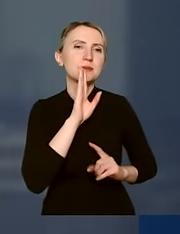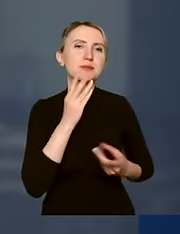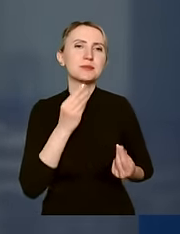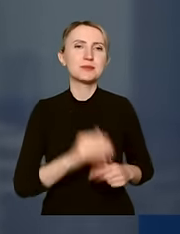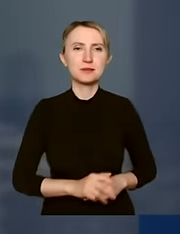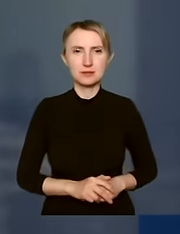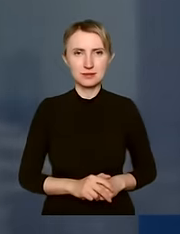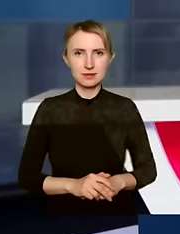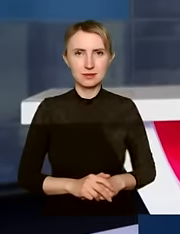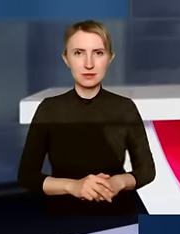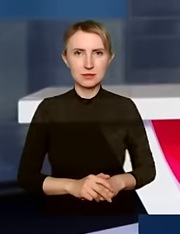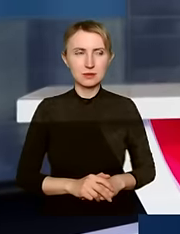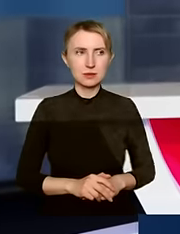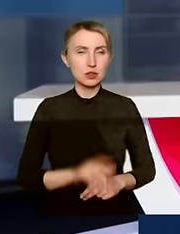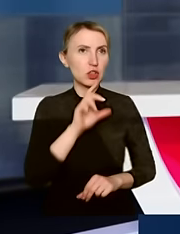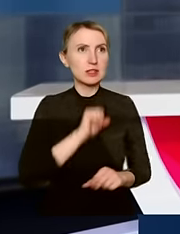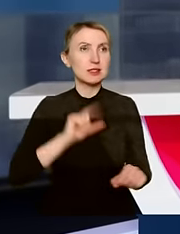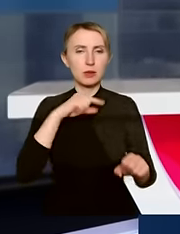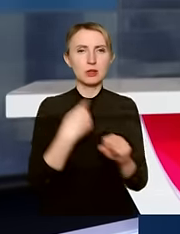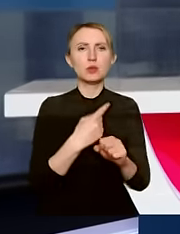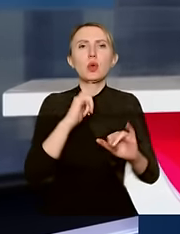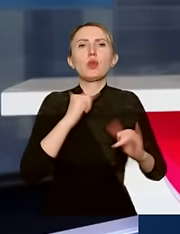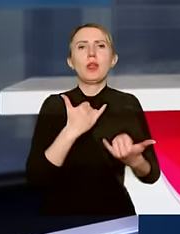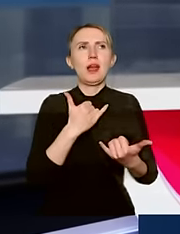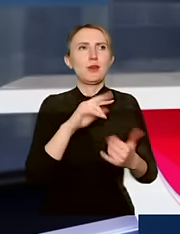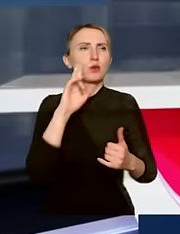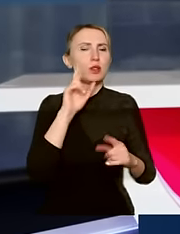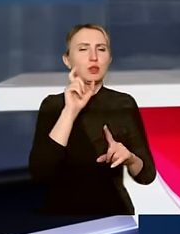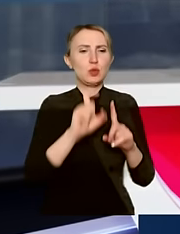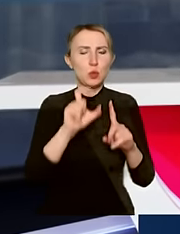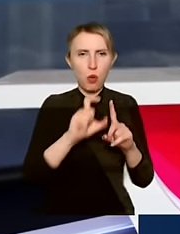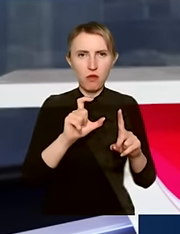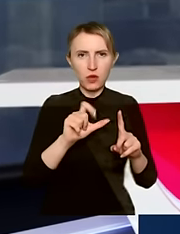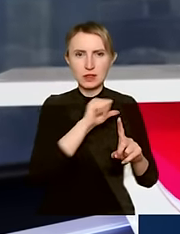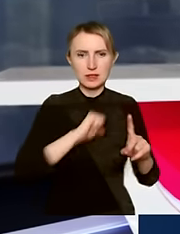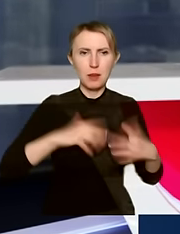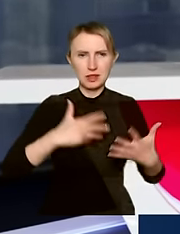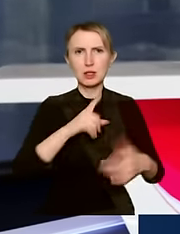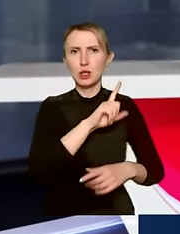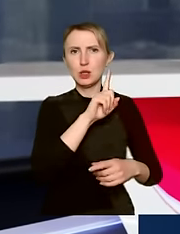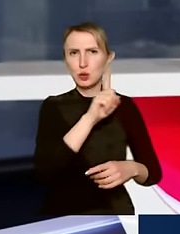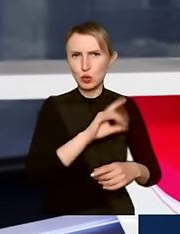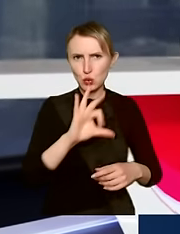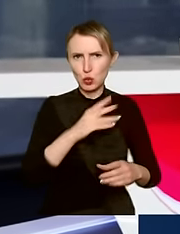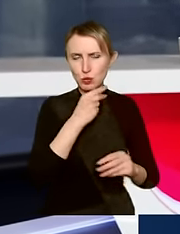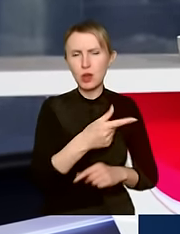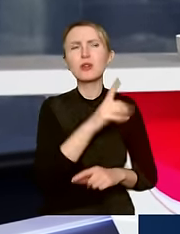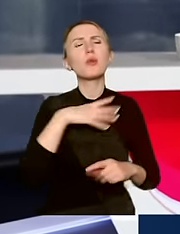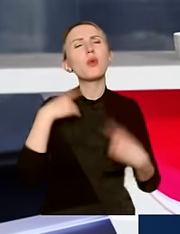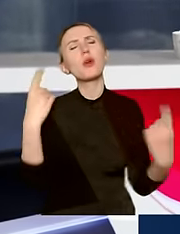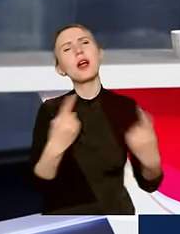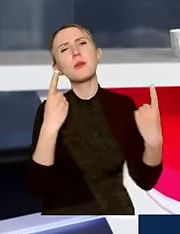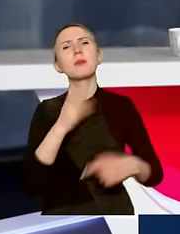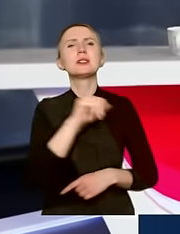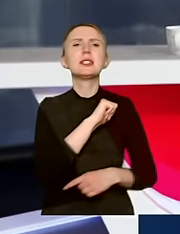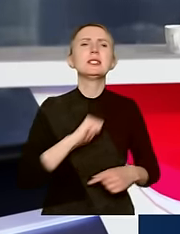że to jest taki dowolny, tak? To jak się rozumie słowo dobrowolny? Bo mi chodzi o dobrowolny ZUS. Bo to wszyscy słyszeliśmy w kampanii, że ma być